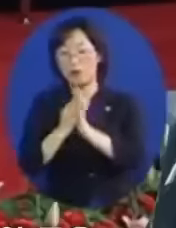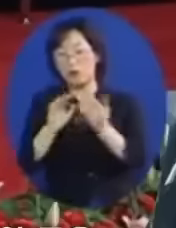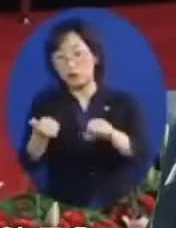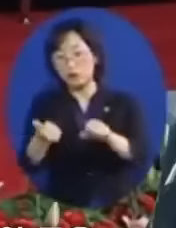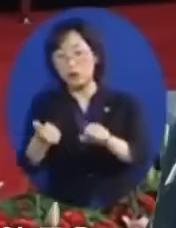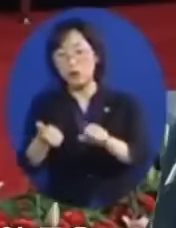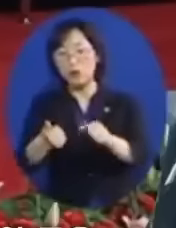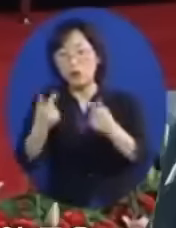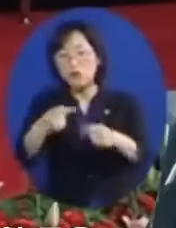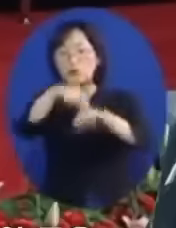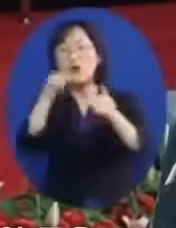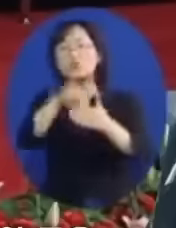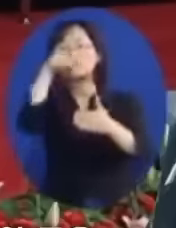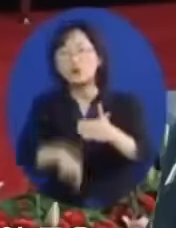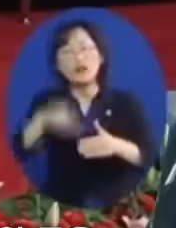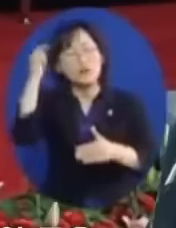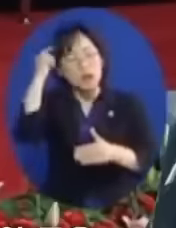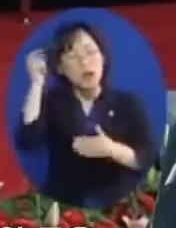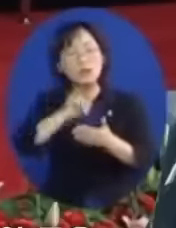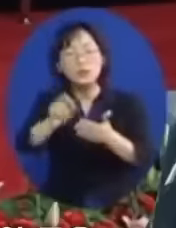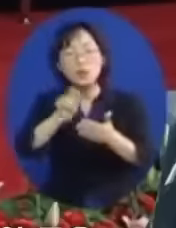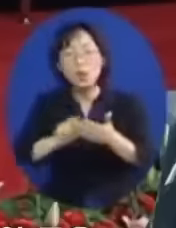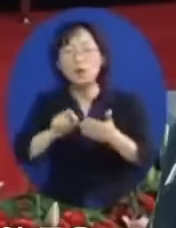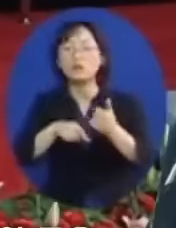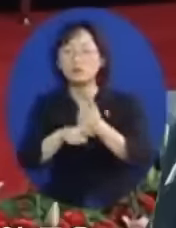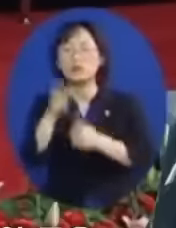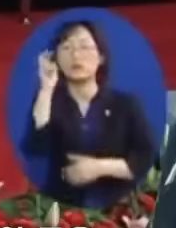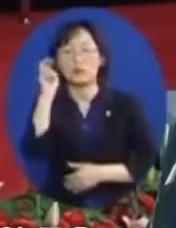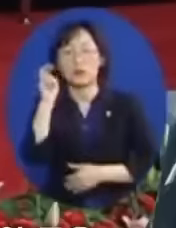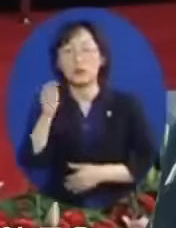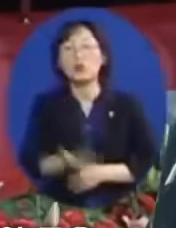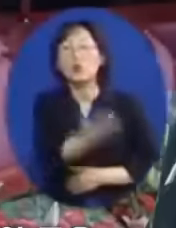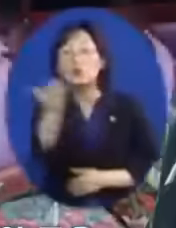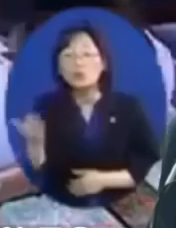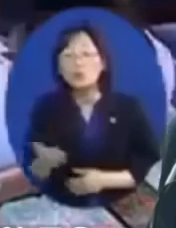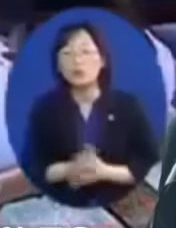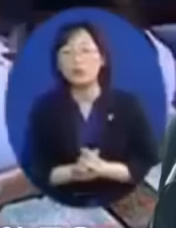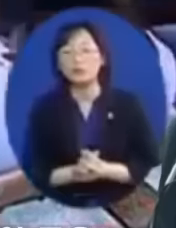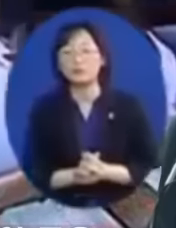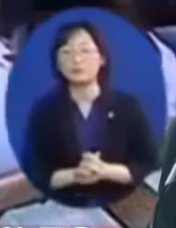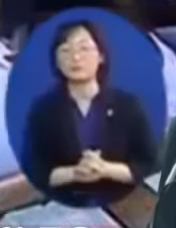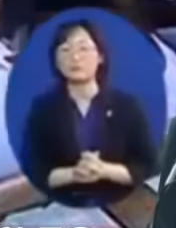마음속에 생각하고 기록했다고 생각되는 것입니다. 여러분,